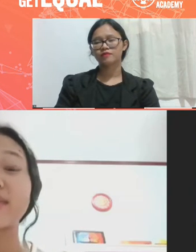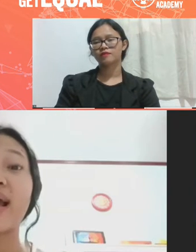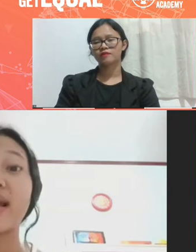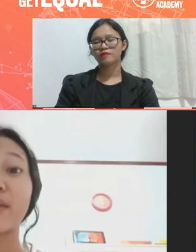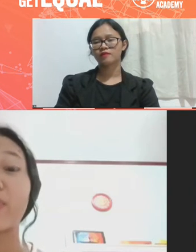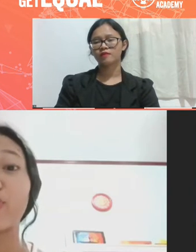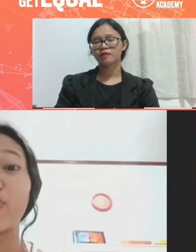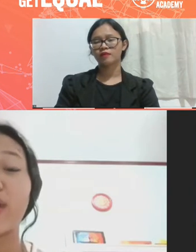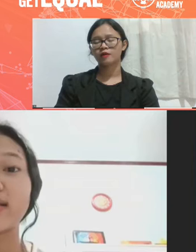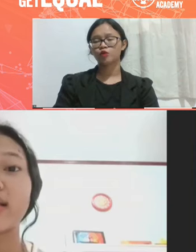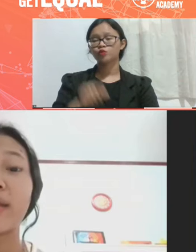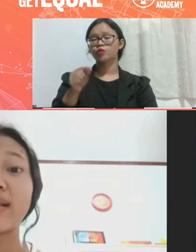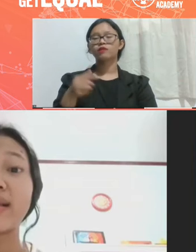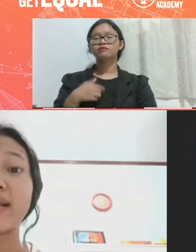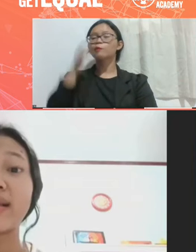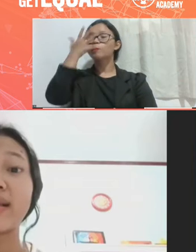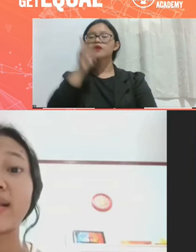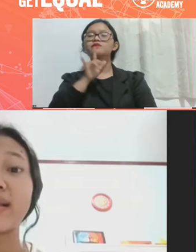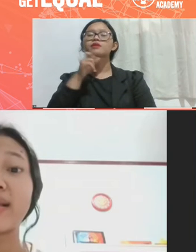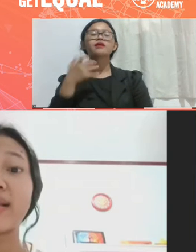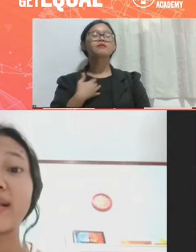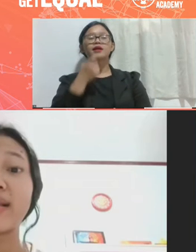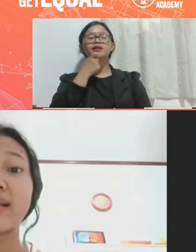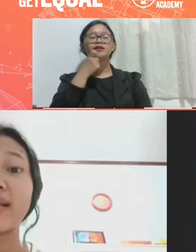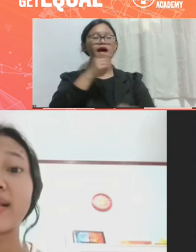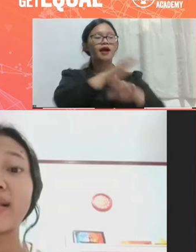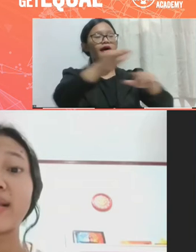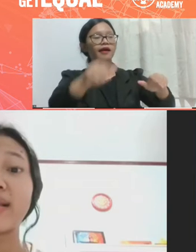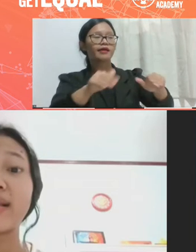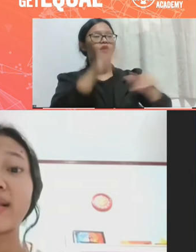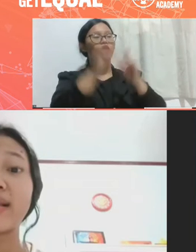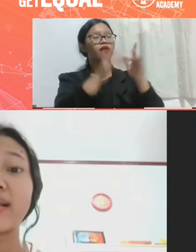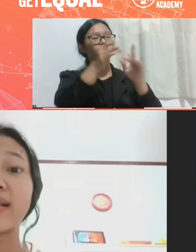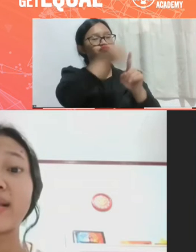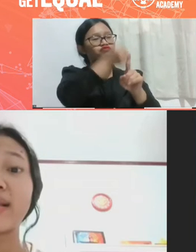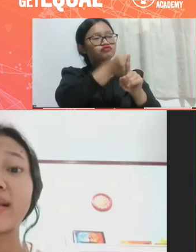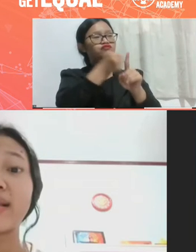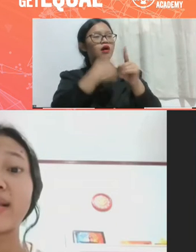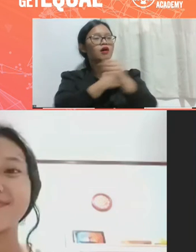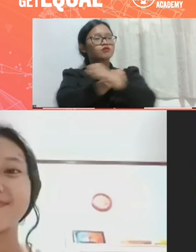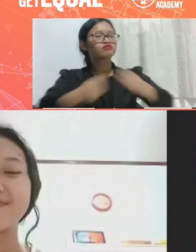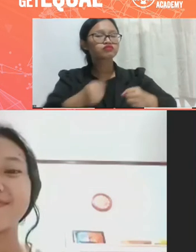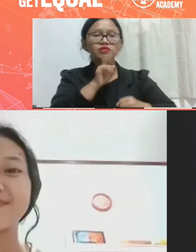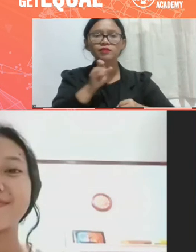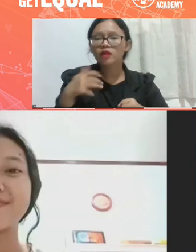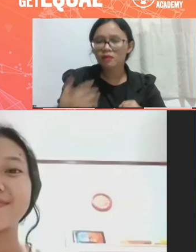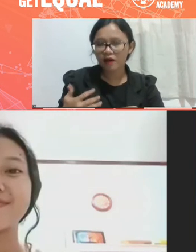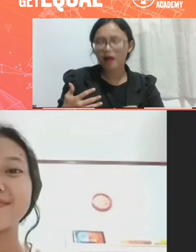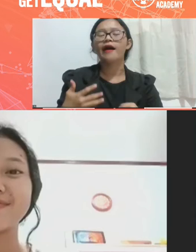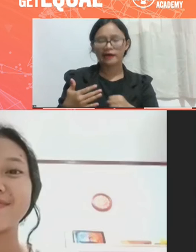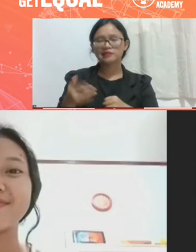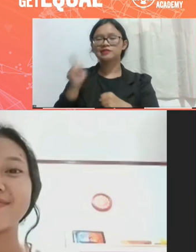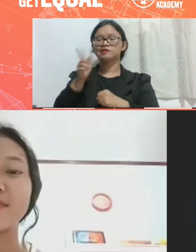sama-sama memerangi masalah anak perempuan kekerasan berbasis gender online. Oke, jadi kalau misalnya tadi dari data